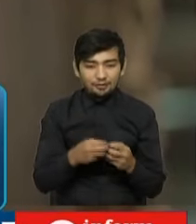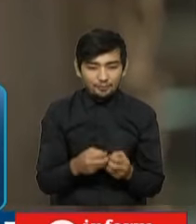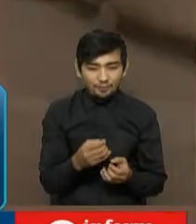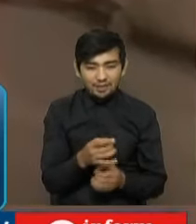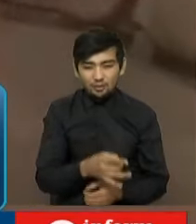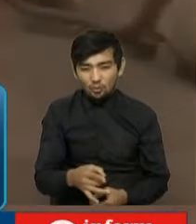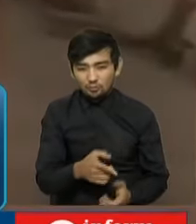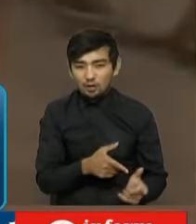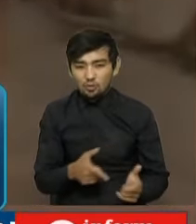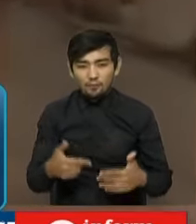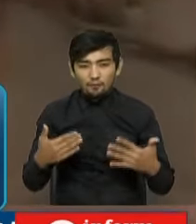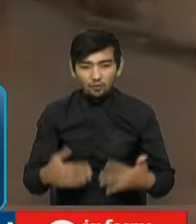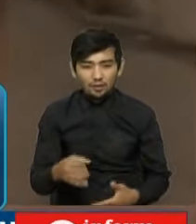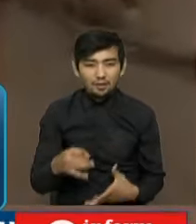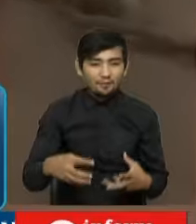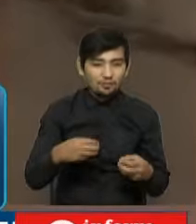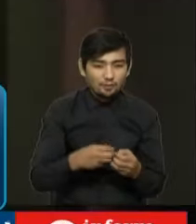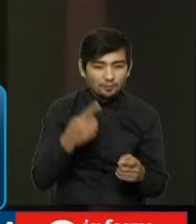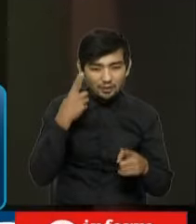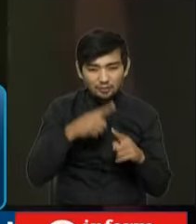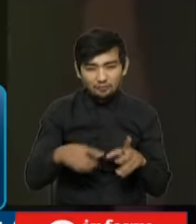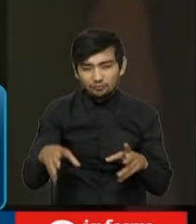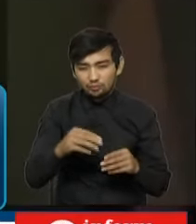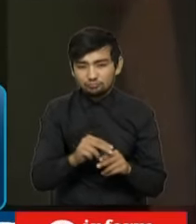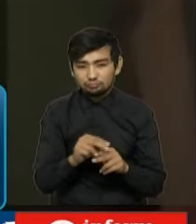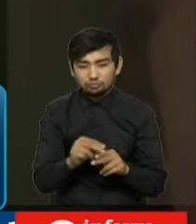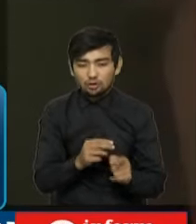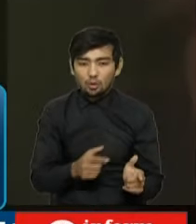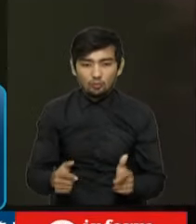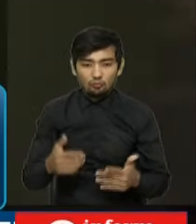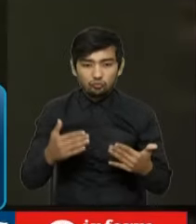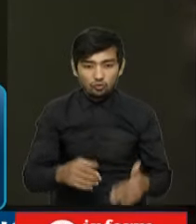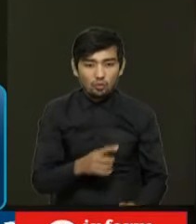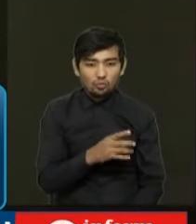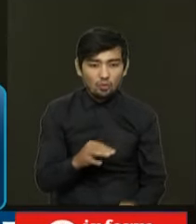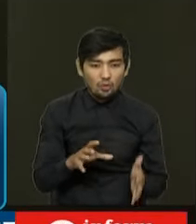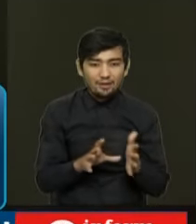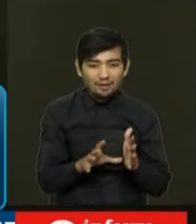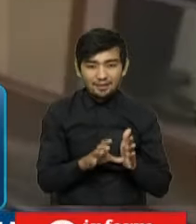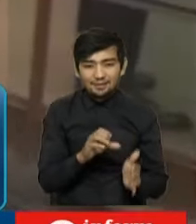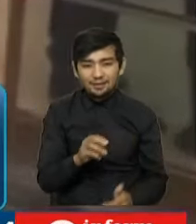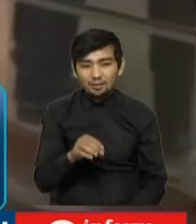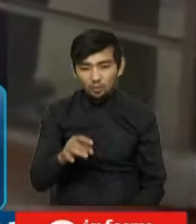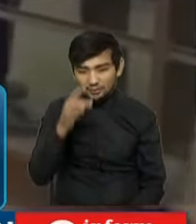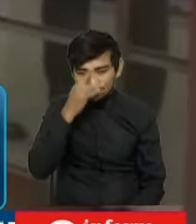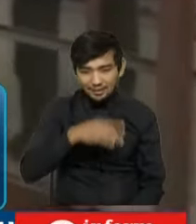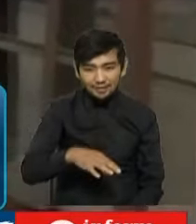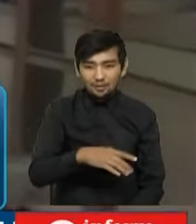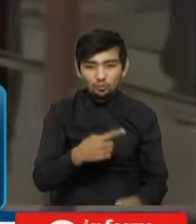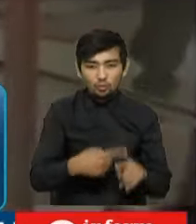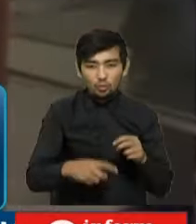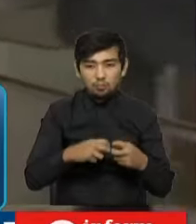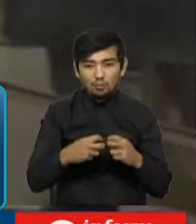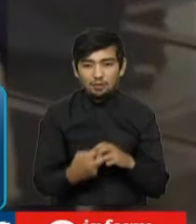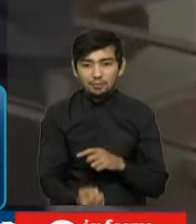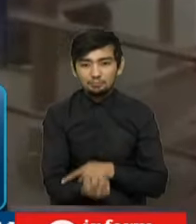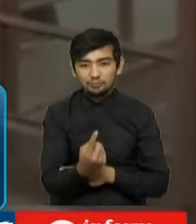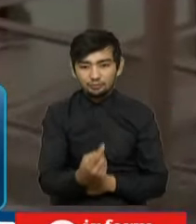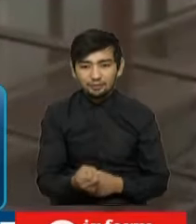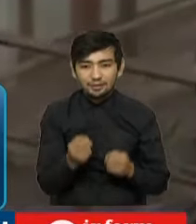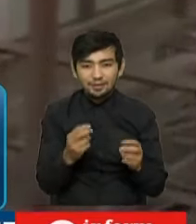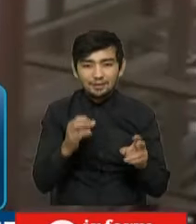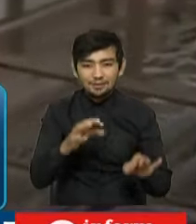регионах, а необходимое оборудование было отремонтировано. Однако энергетический сектор страны столкнулся с другой проблемой. Как